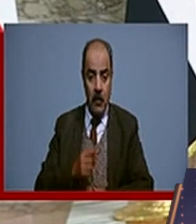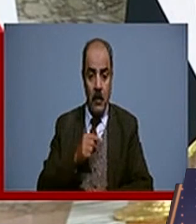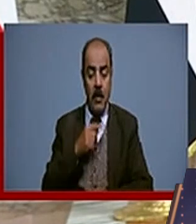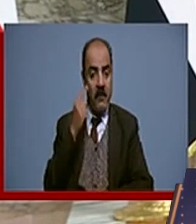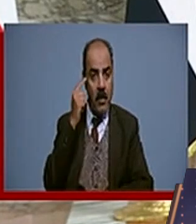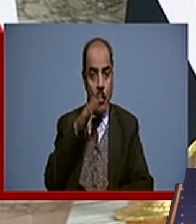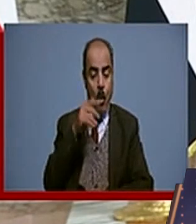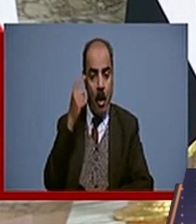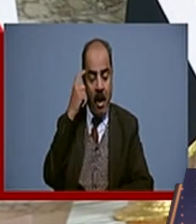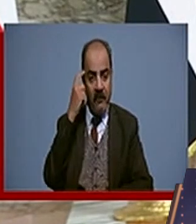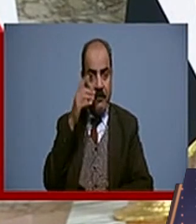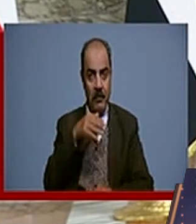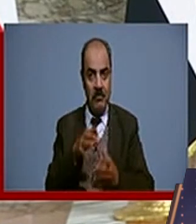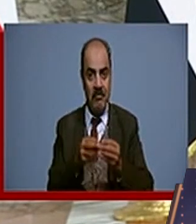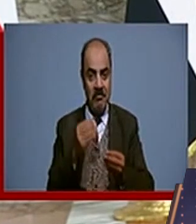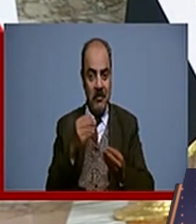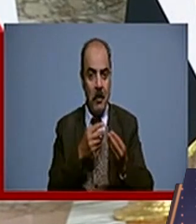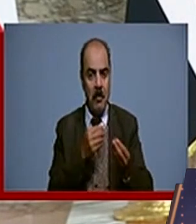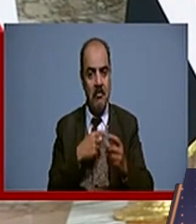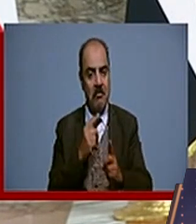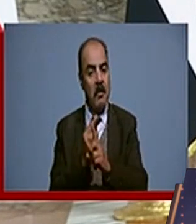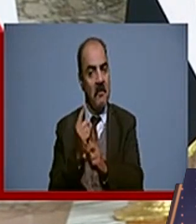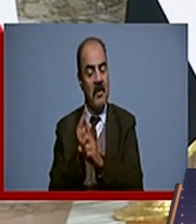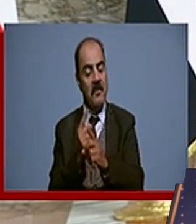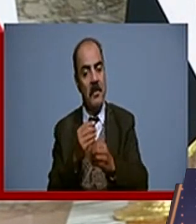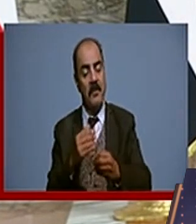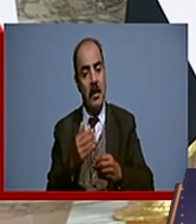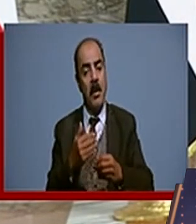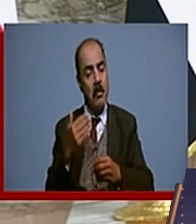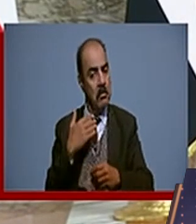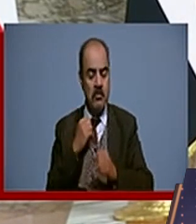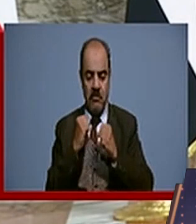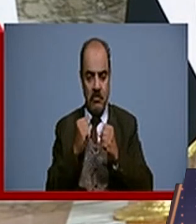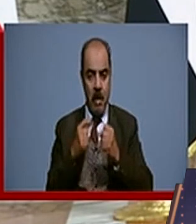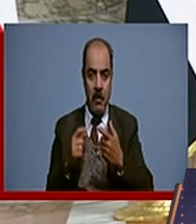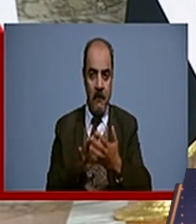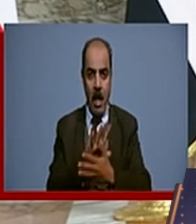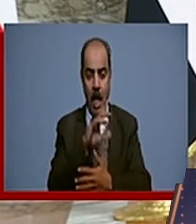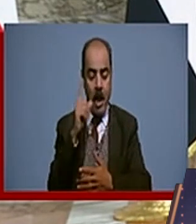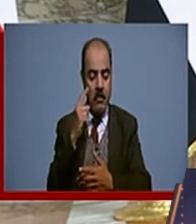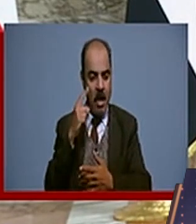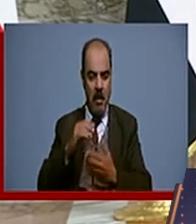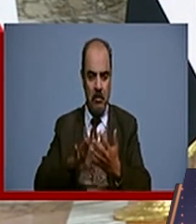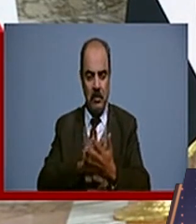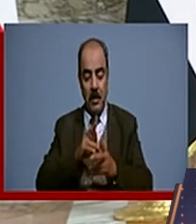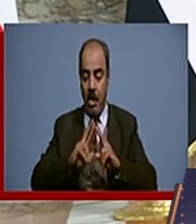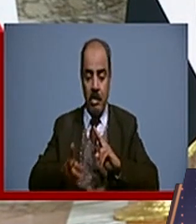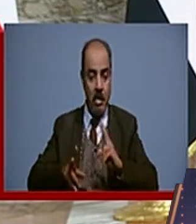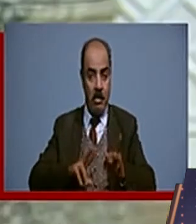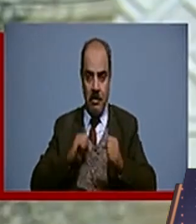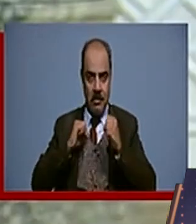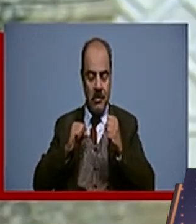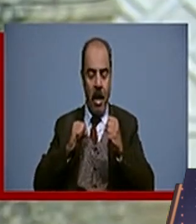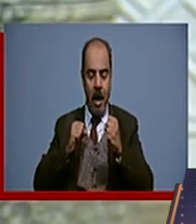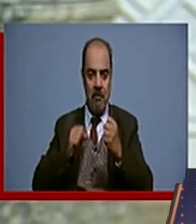الجميع فنحن نتقابل في وقت عصيب يواجه في العالم العديد من